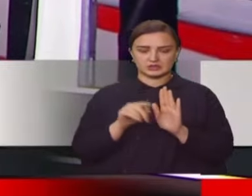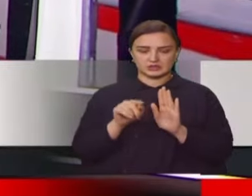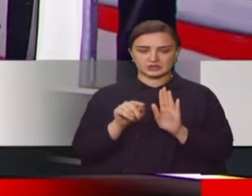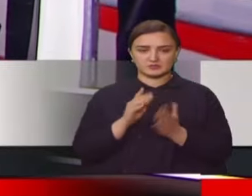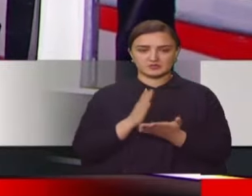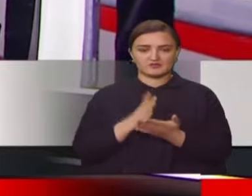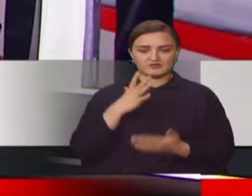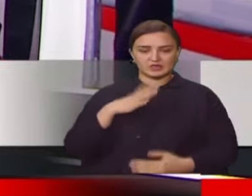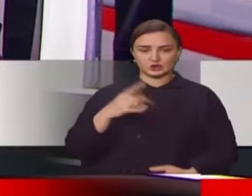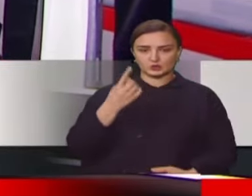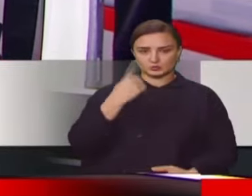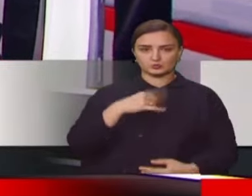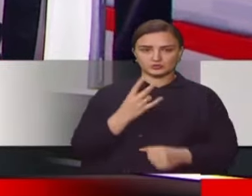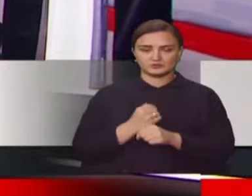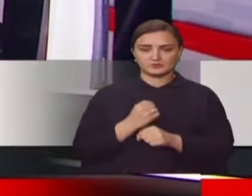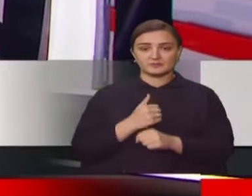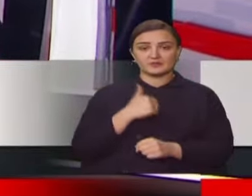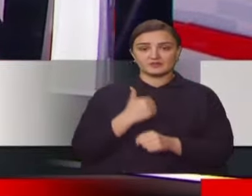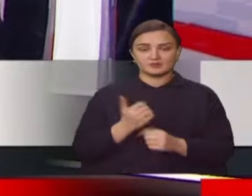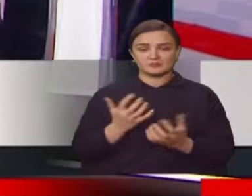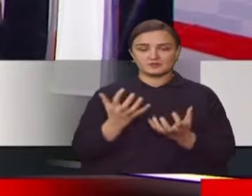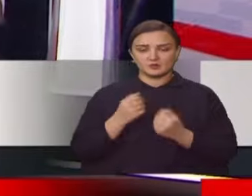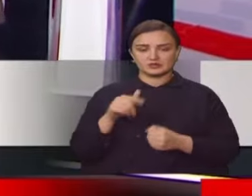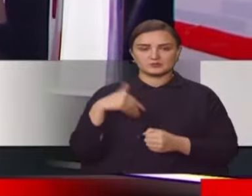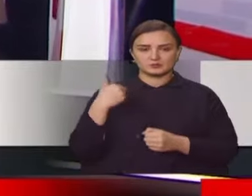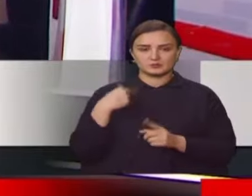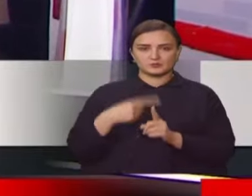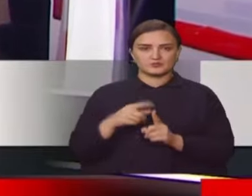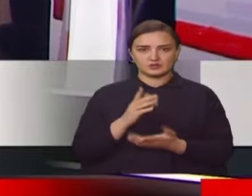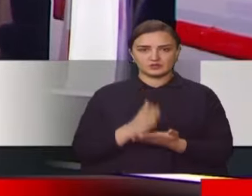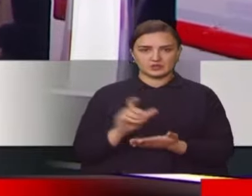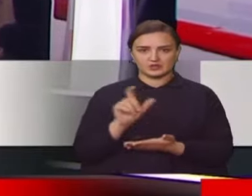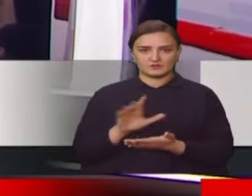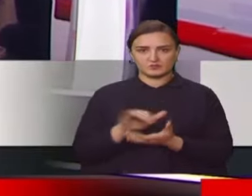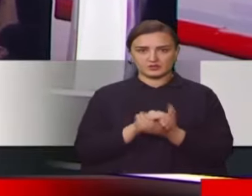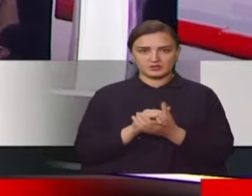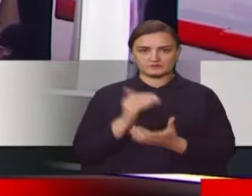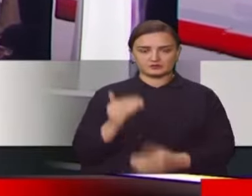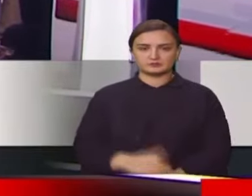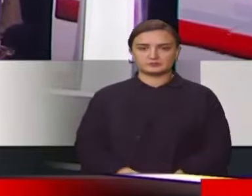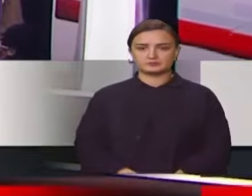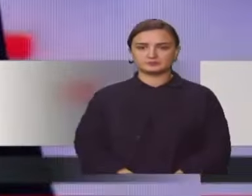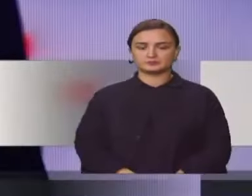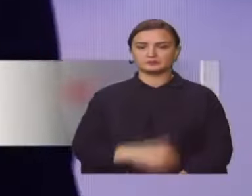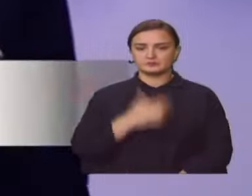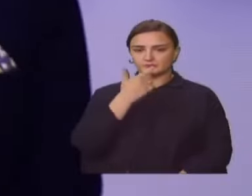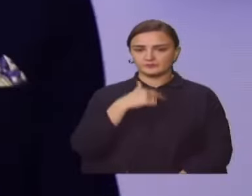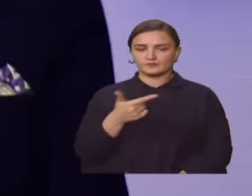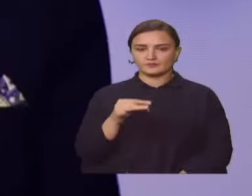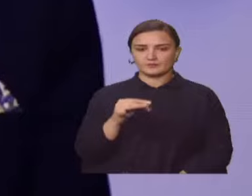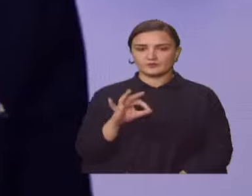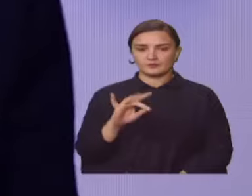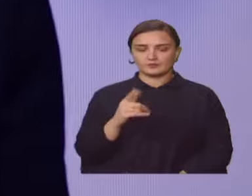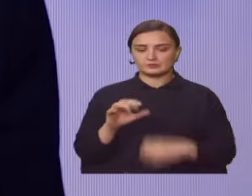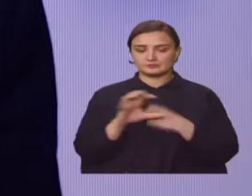რომელიც თუ გვაიზრდებენ, რა გავაკეთოთ, მაგრამ თავარია მივიღოთ ის სიკეთეები, რომელსაც ევროკავშირს მოყვება. კი ბატონო. ბატონგი,